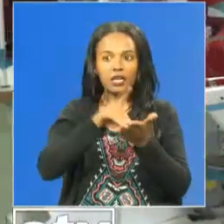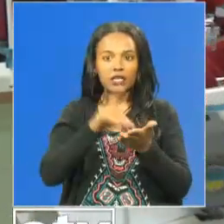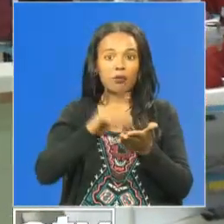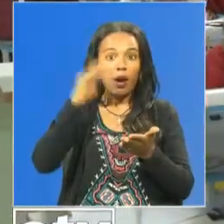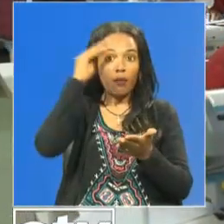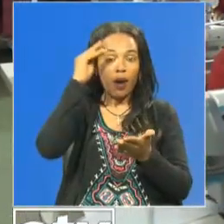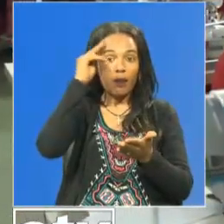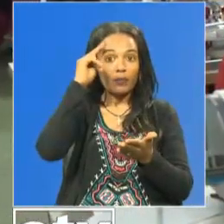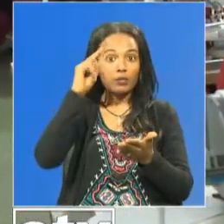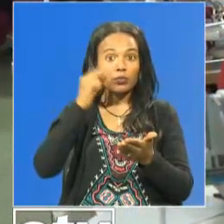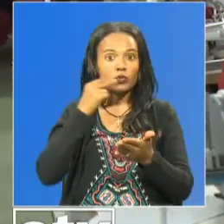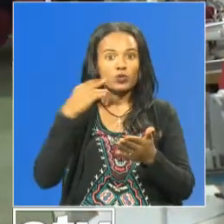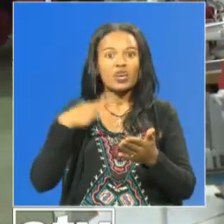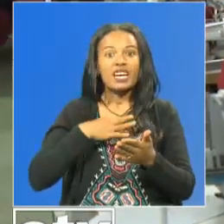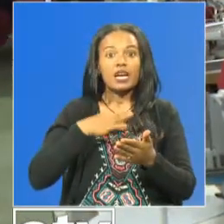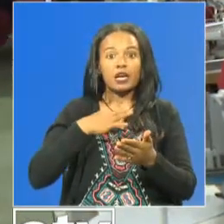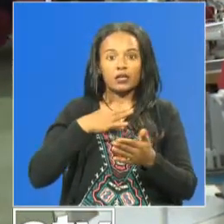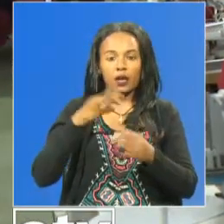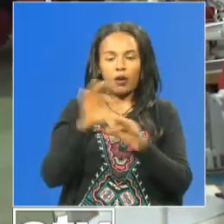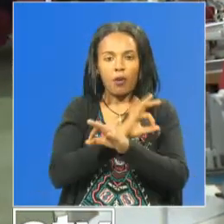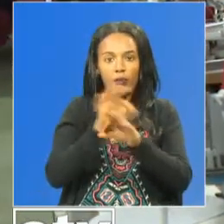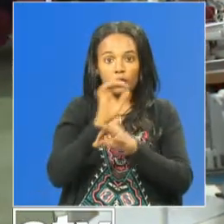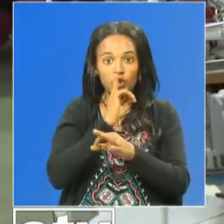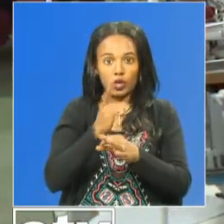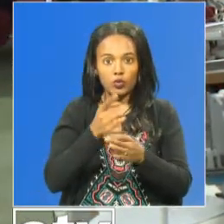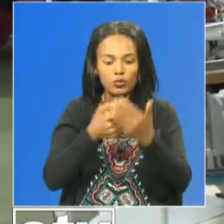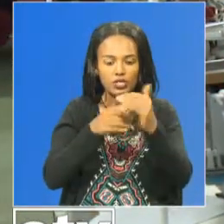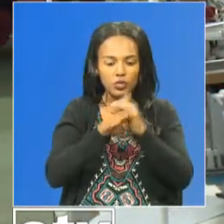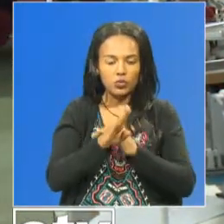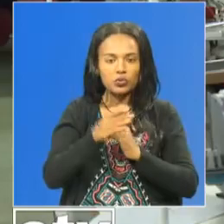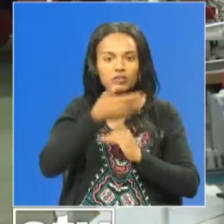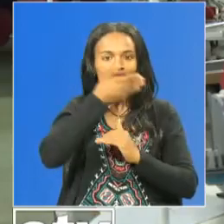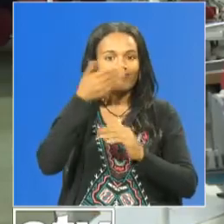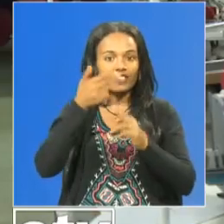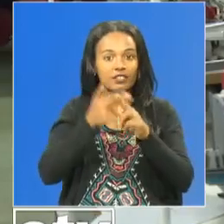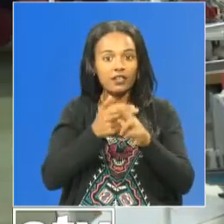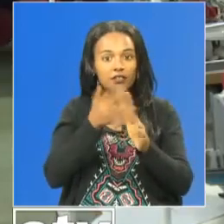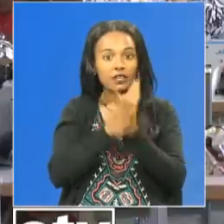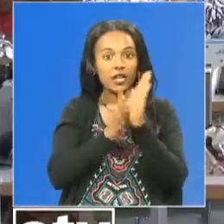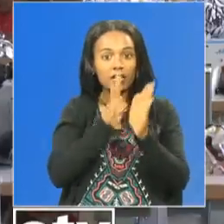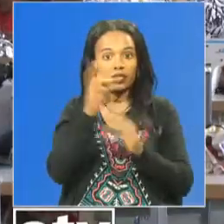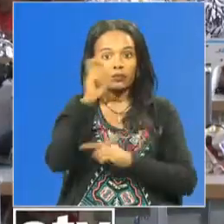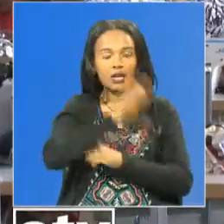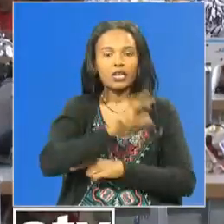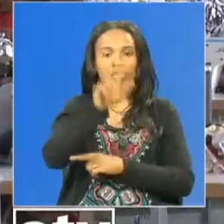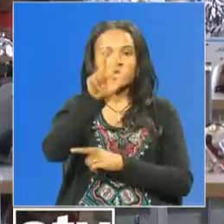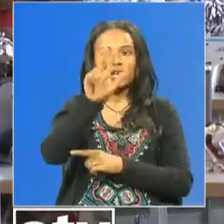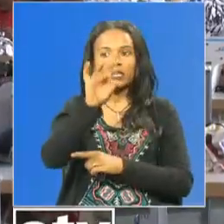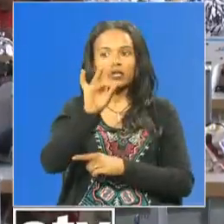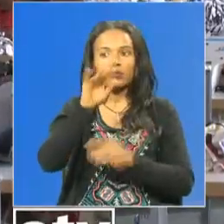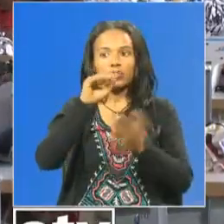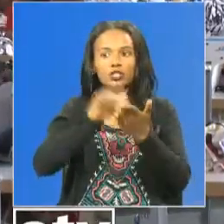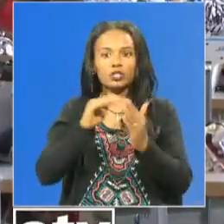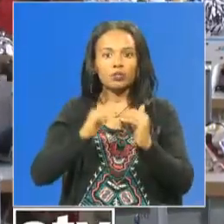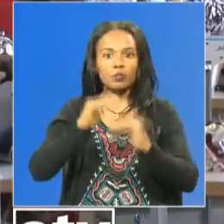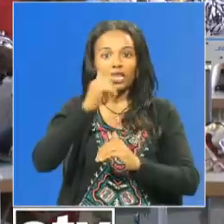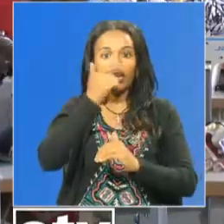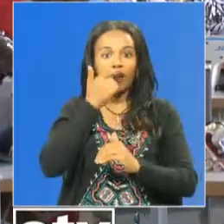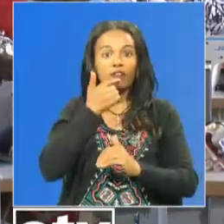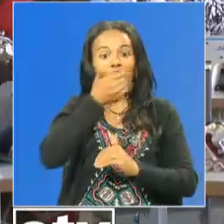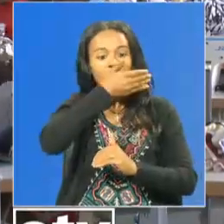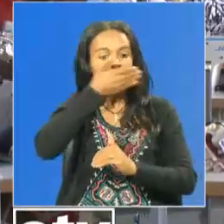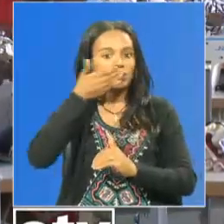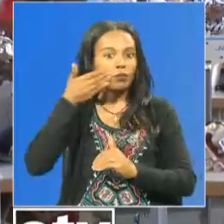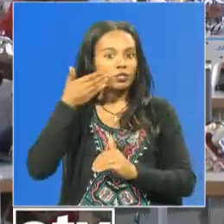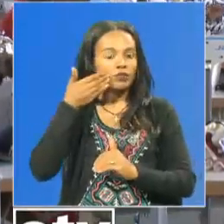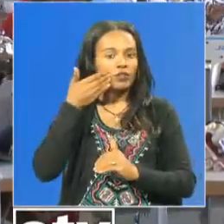በመሐመድ በድሩ ጋርመንት ውስጥ ነው የአፍና አፍንጫ መሸፈኛ ጭንብል እጥረት እንዳይከሰትም በቀን ከ38,000 በላይ የአፍና አፍንጫ